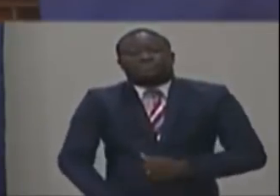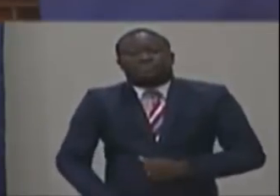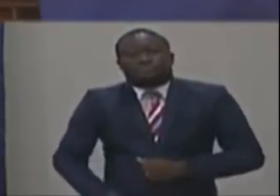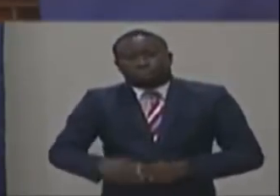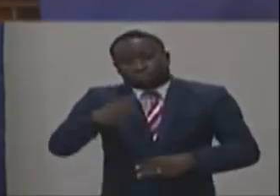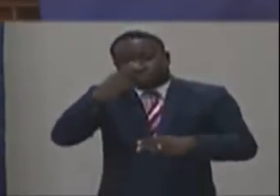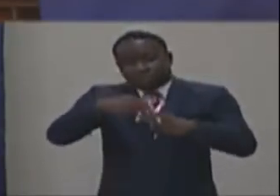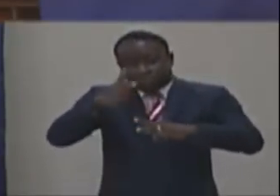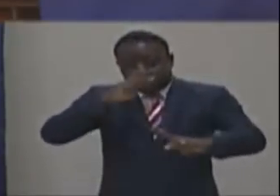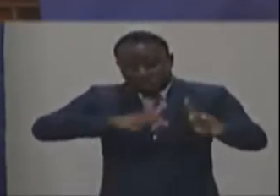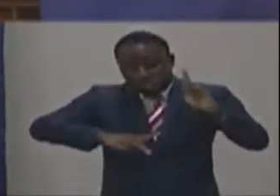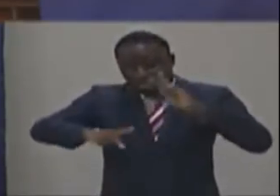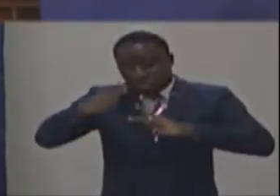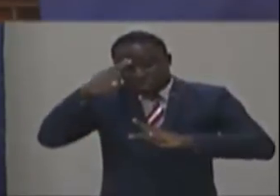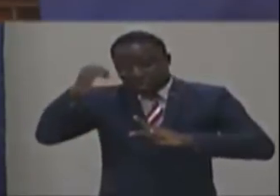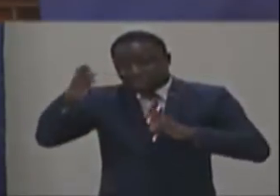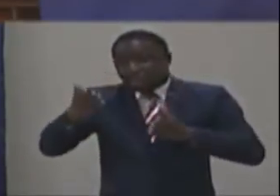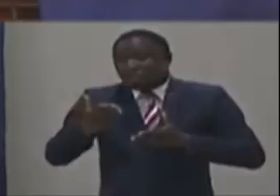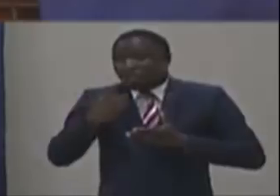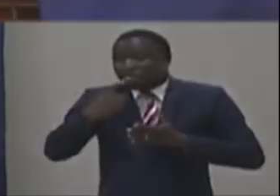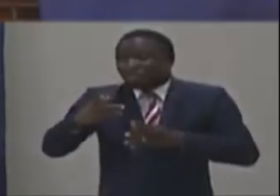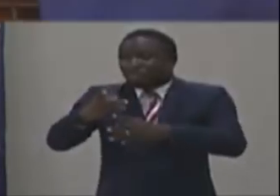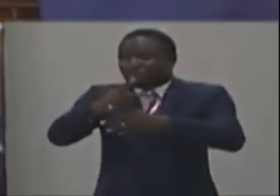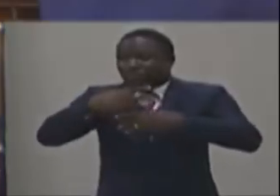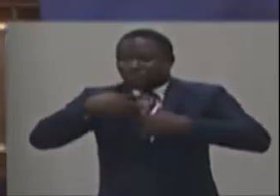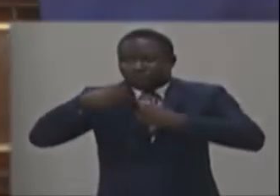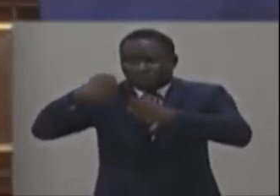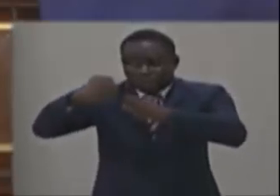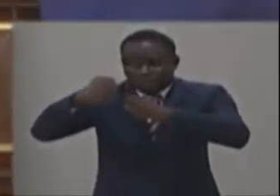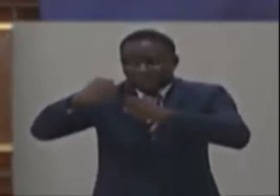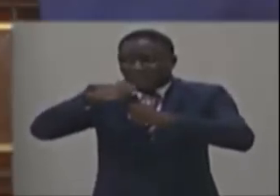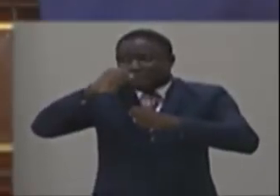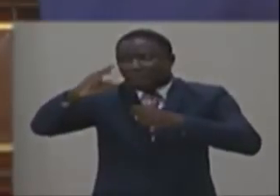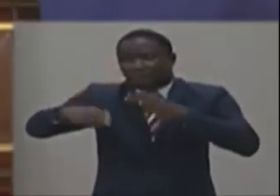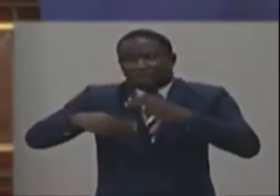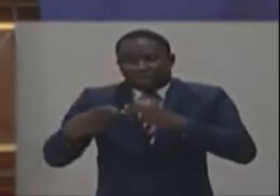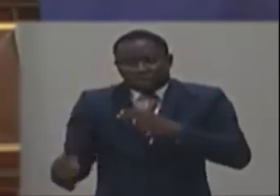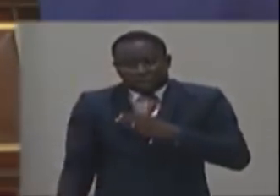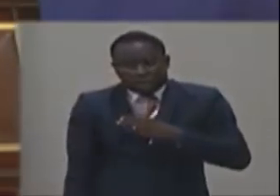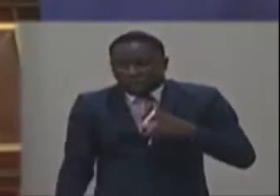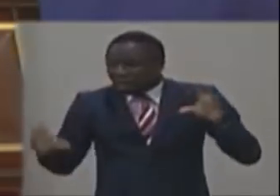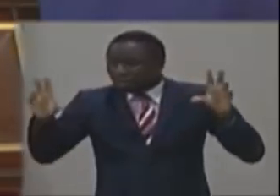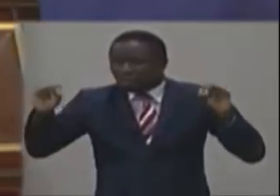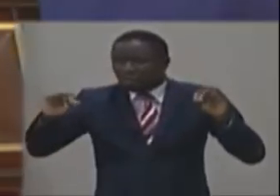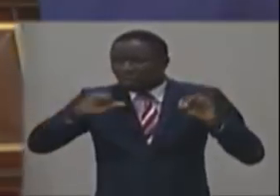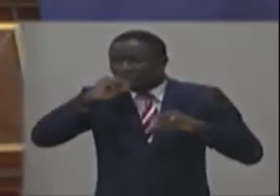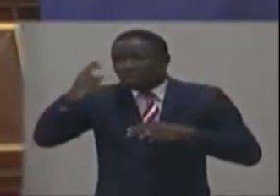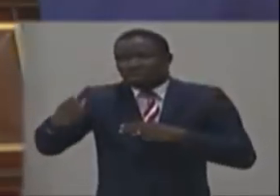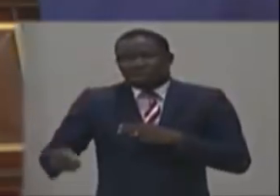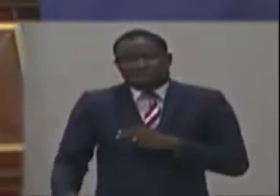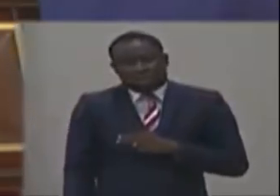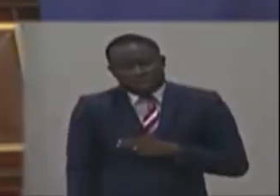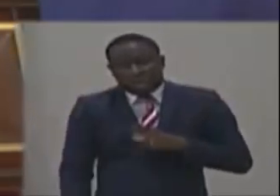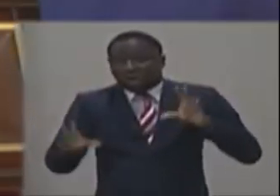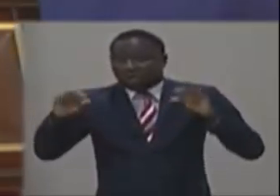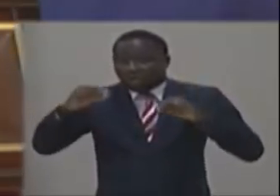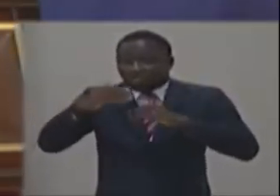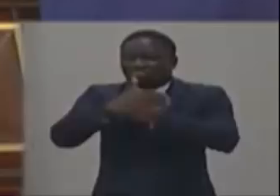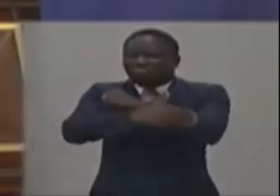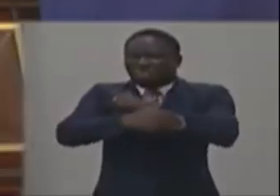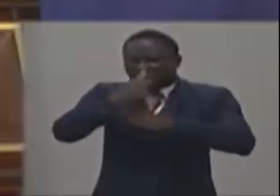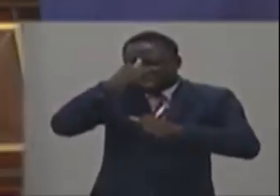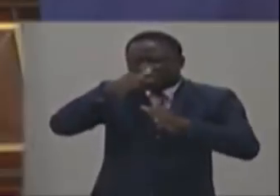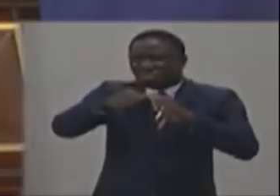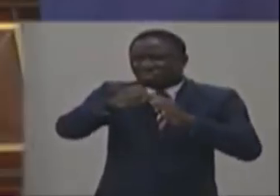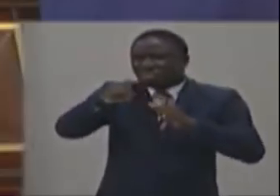Dans nos peuples haïtiens, je veux dire, nous, qu'un des femmes pas la guerre, pas découragé, pays à songer nous